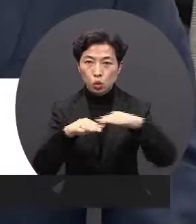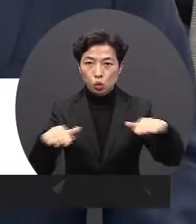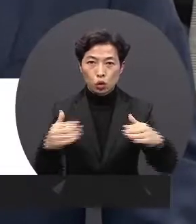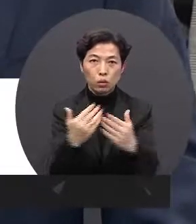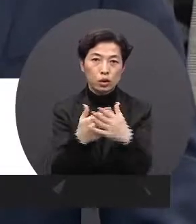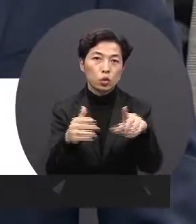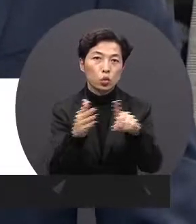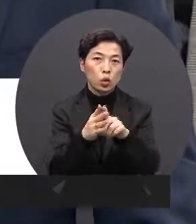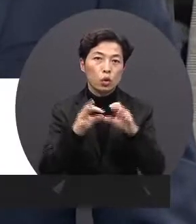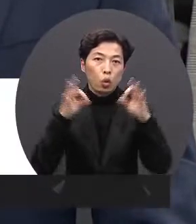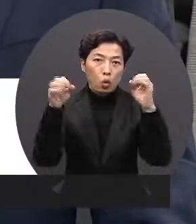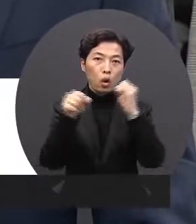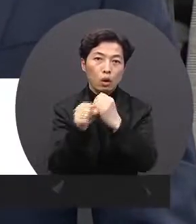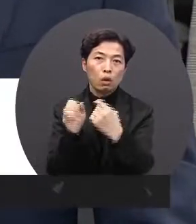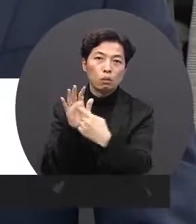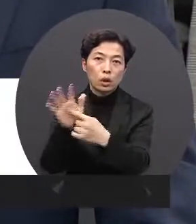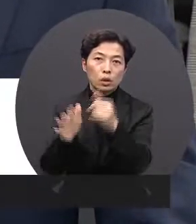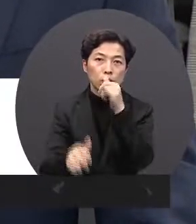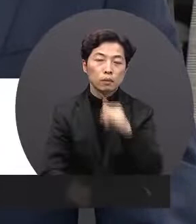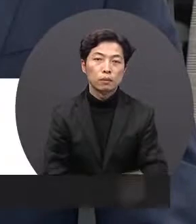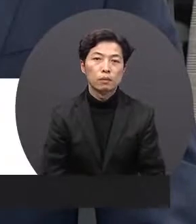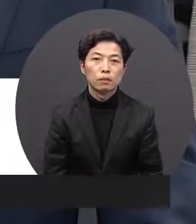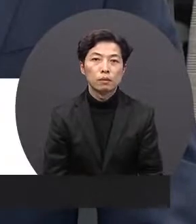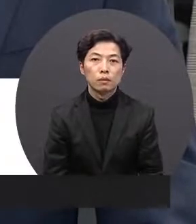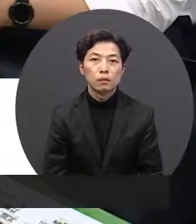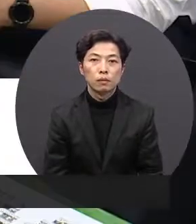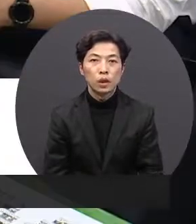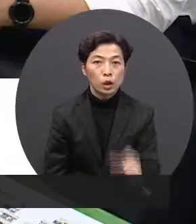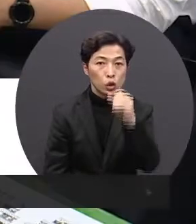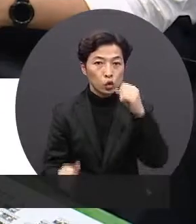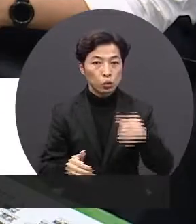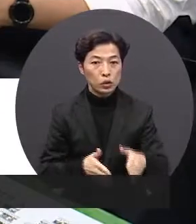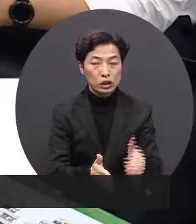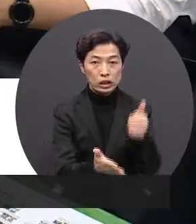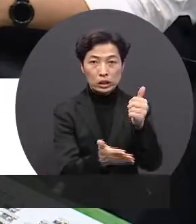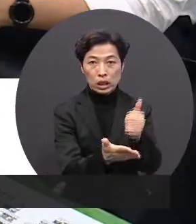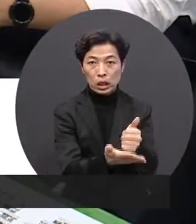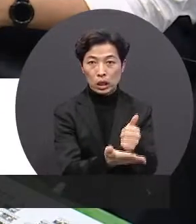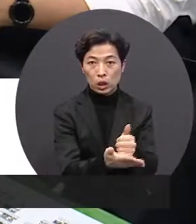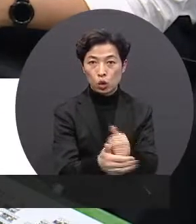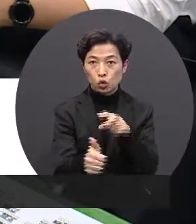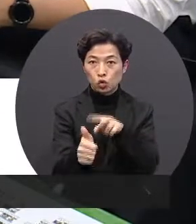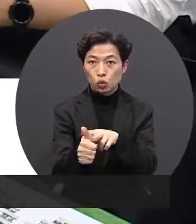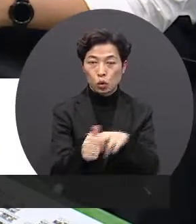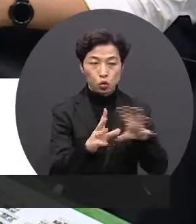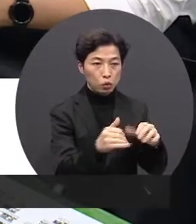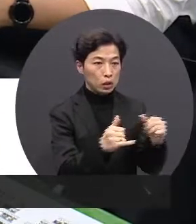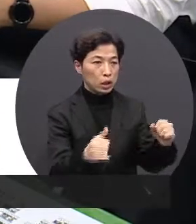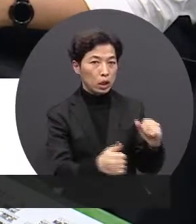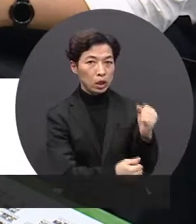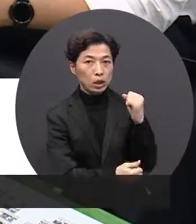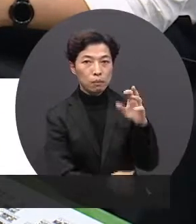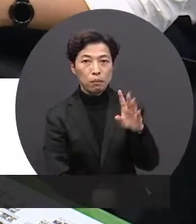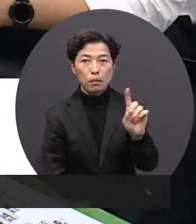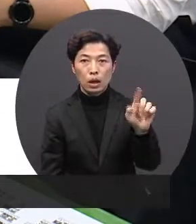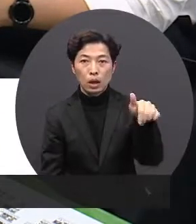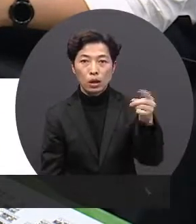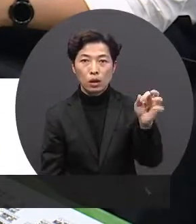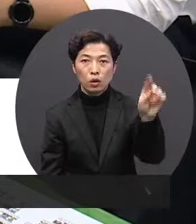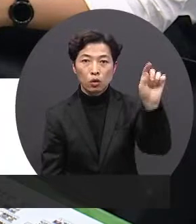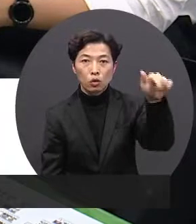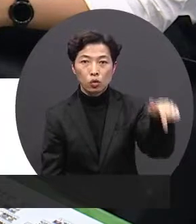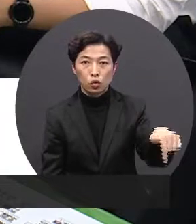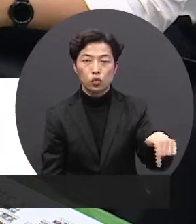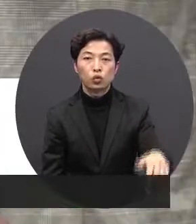최선을 다하겠다고 밝혔습니다. 이로써 충북지사 예비후보는 국민의힘 소속인 박경국 전